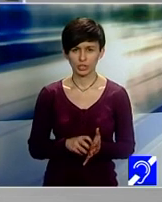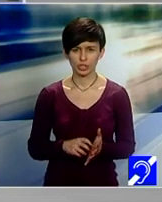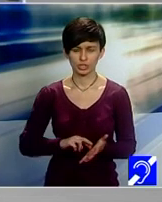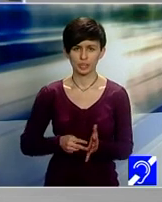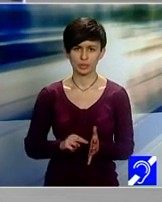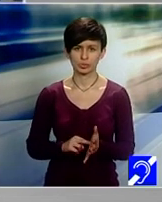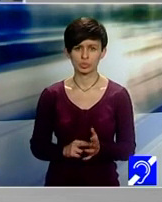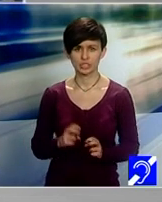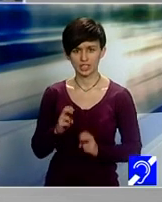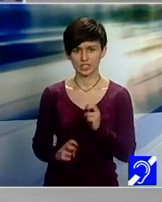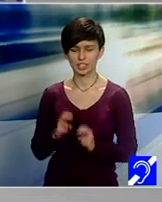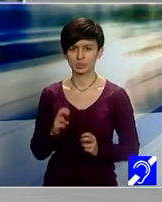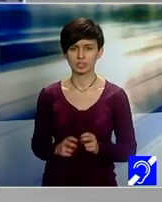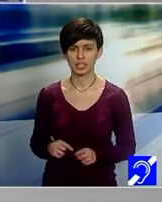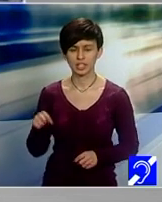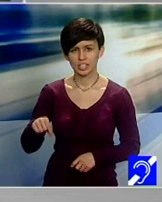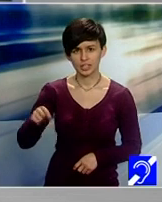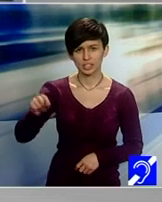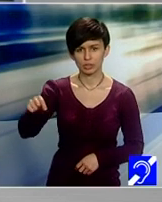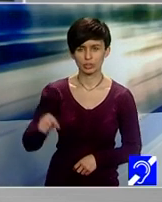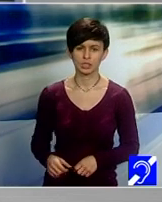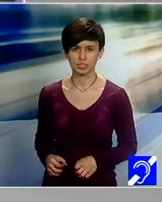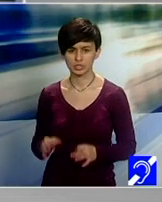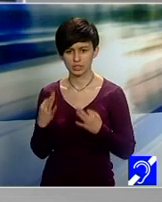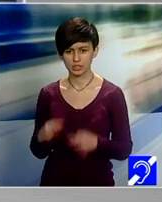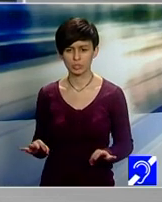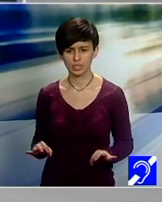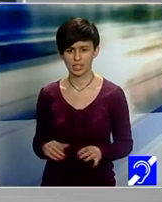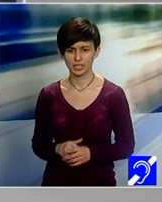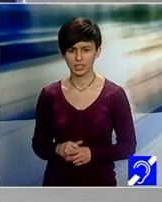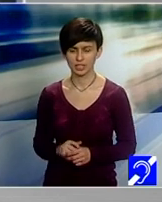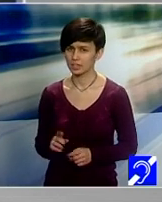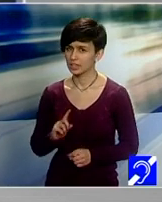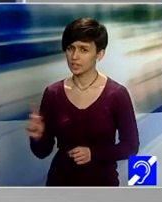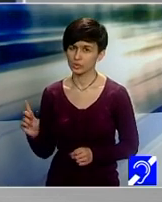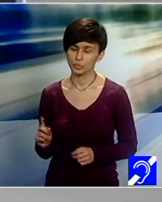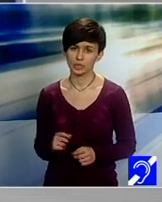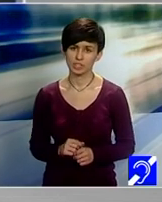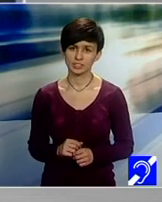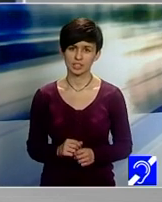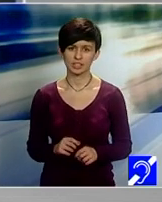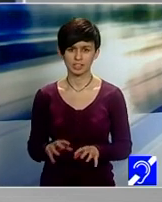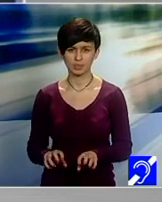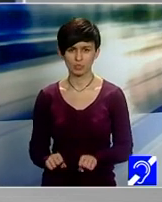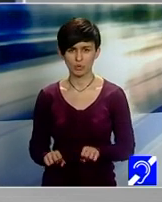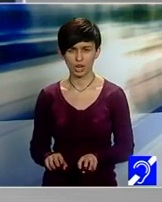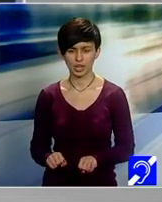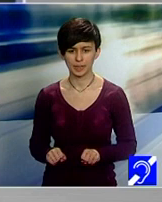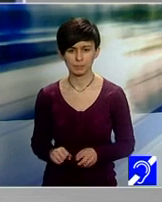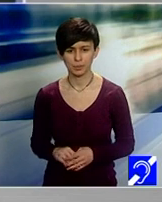dintr-o sămânță modernă, hibridă, nu are niciodată o consistență moale, rămâne foarte,